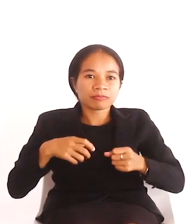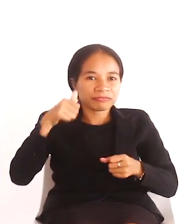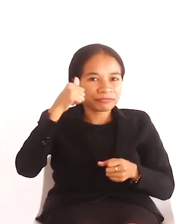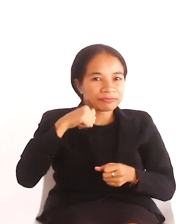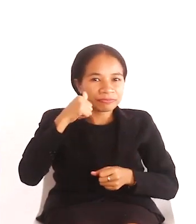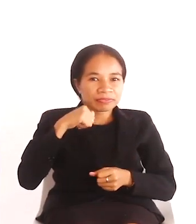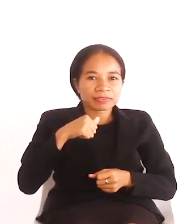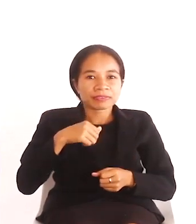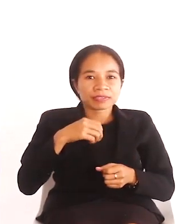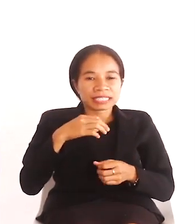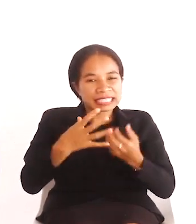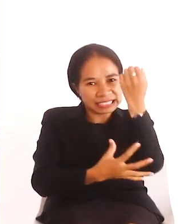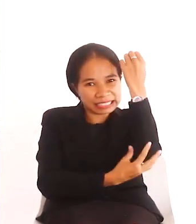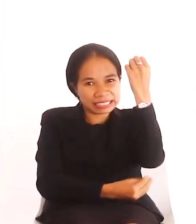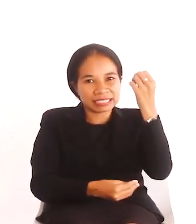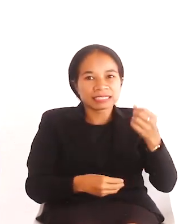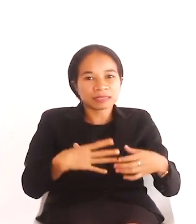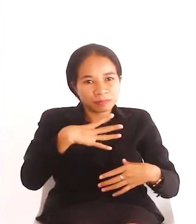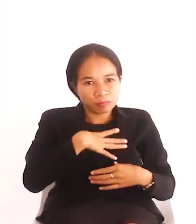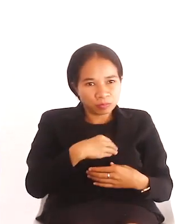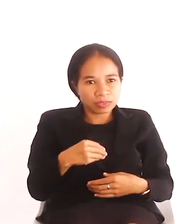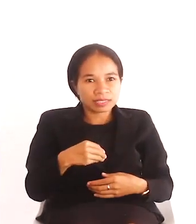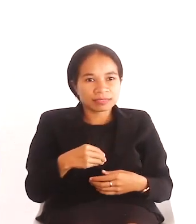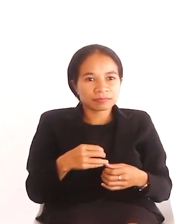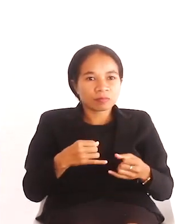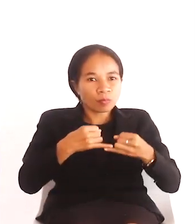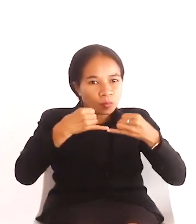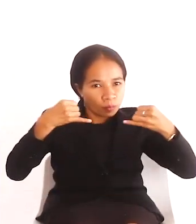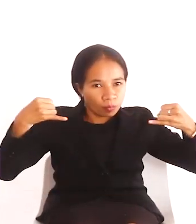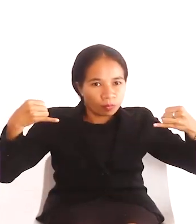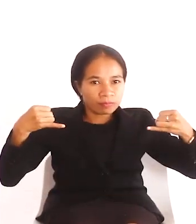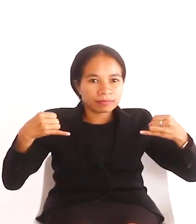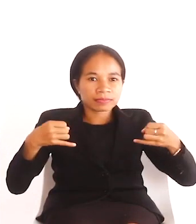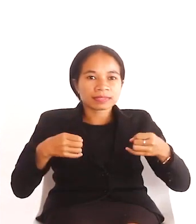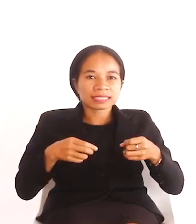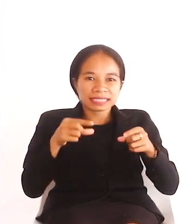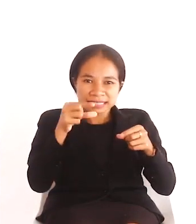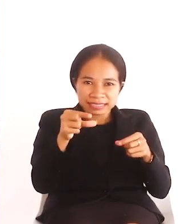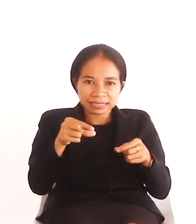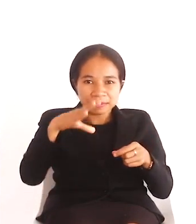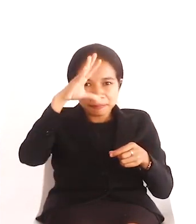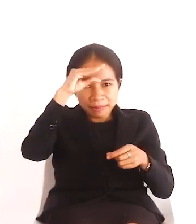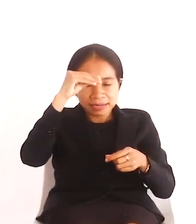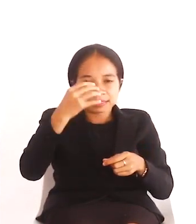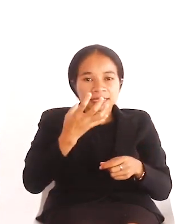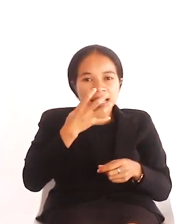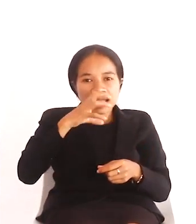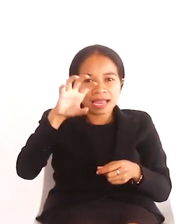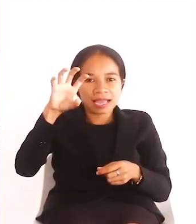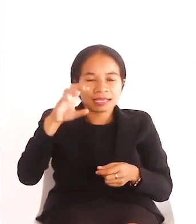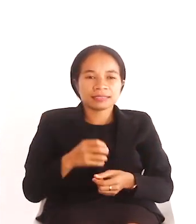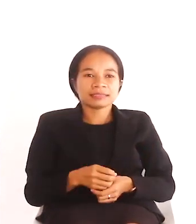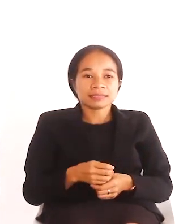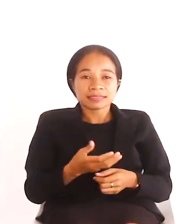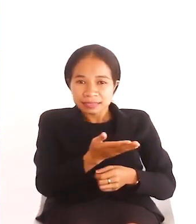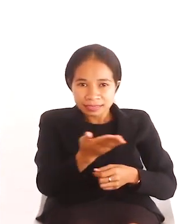Feto, kiak, mutin. Krekash, kik, mane, manas.